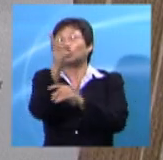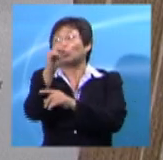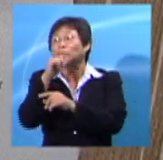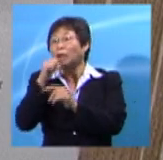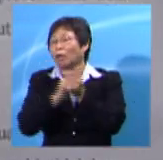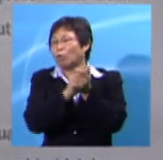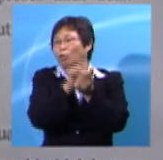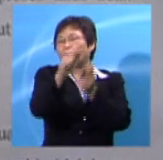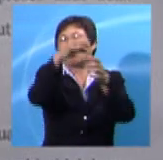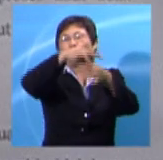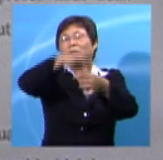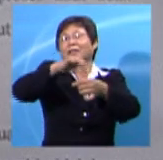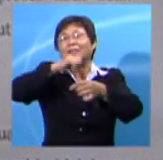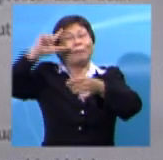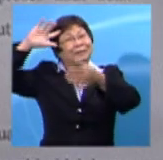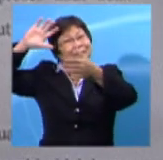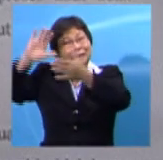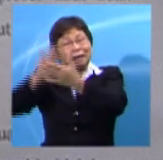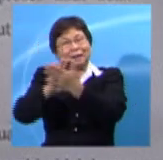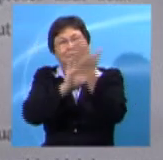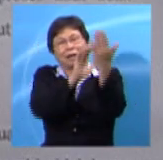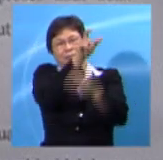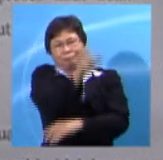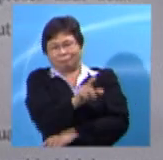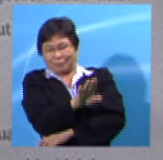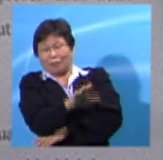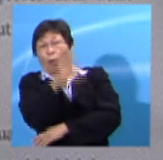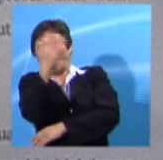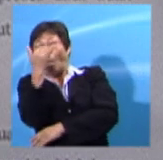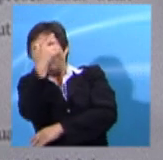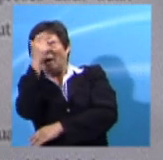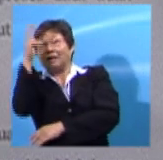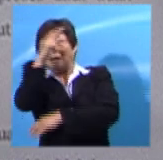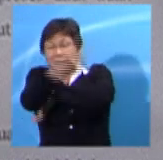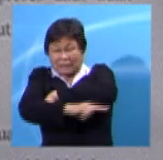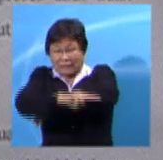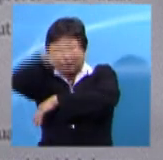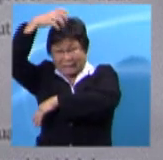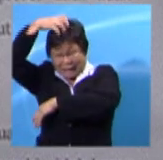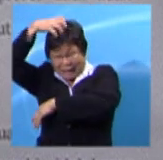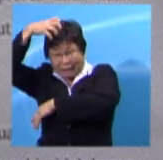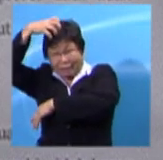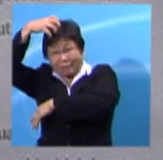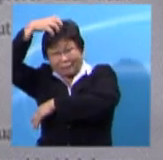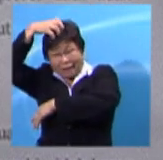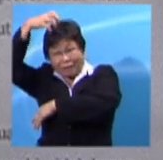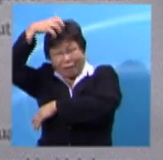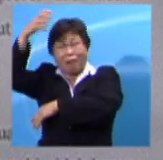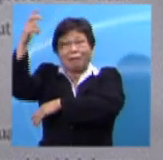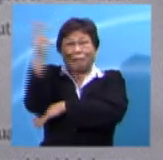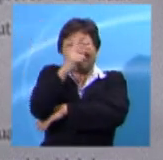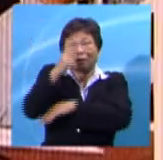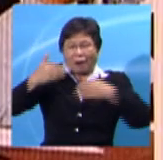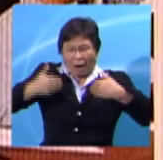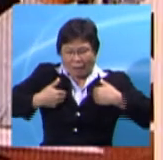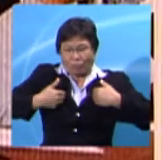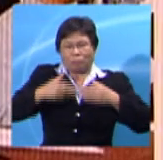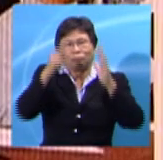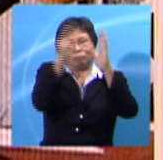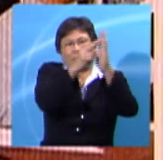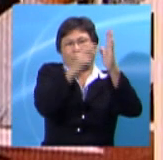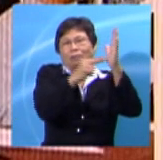meluluskan undi tidak percaya terhadapnya ini kerajaan Negeri Selangor merupakan sebuah kerajaan yang mempunyai